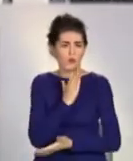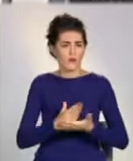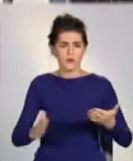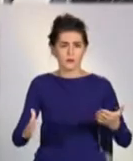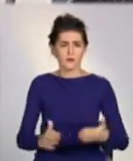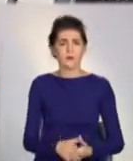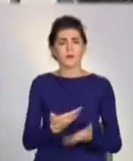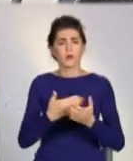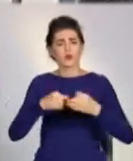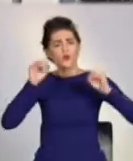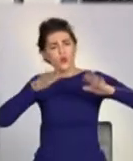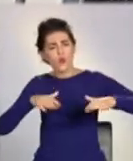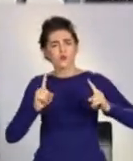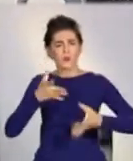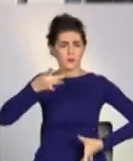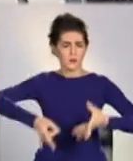Зараз дожди пойдуть і все.